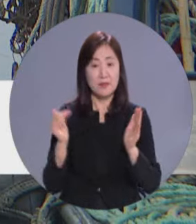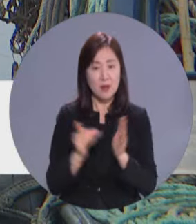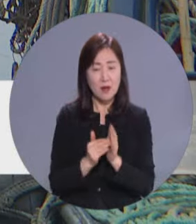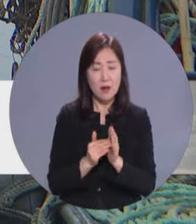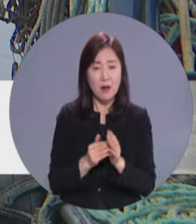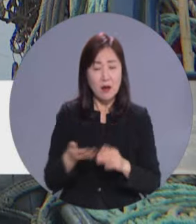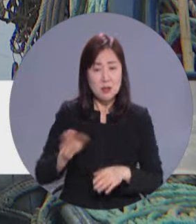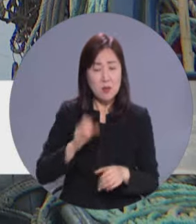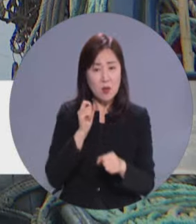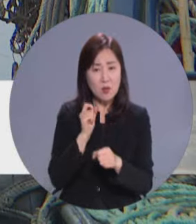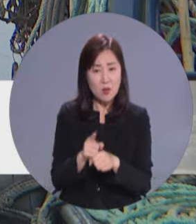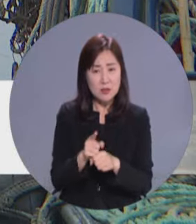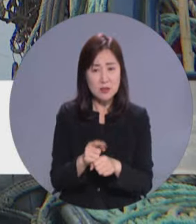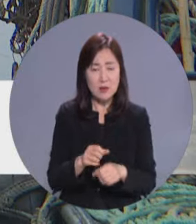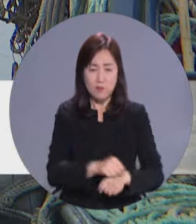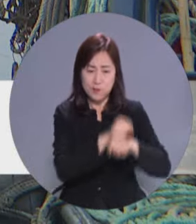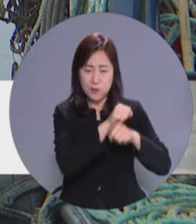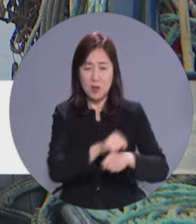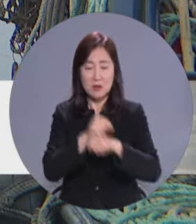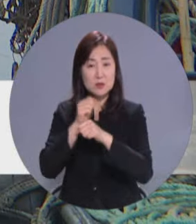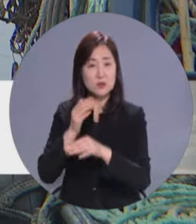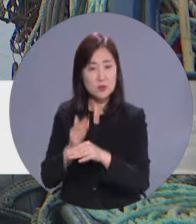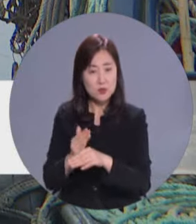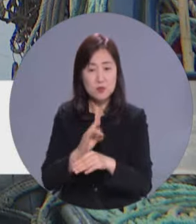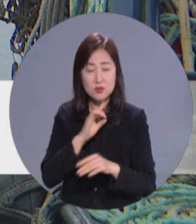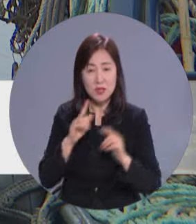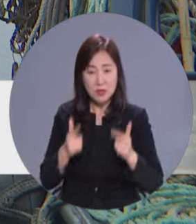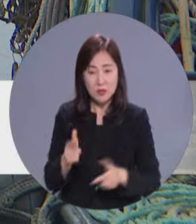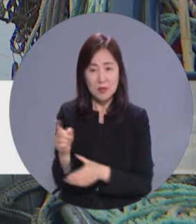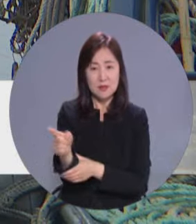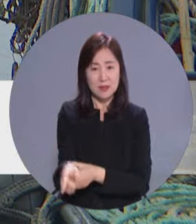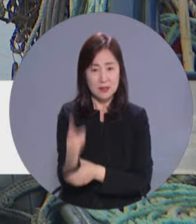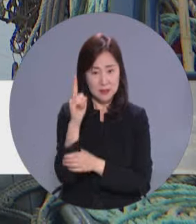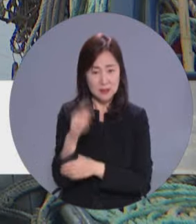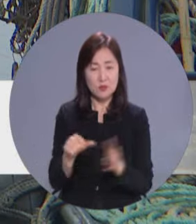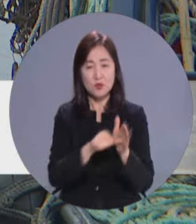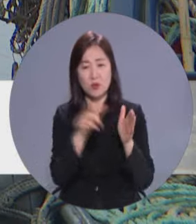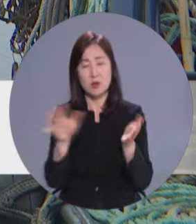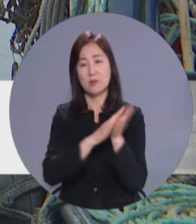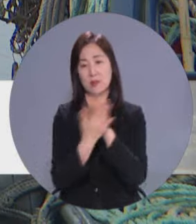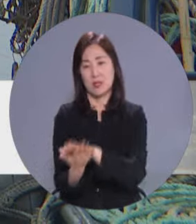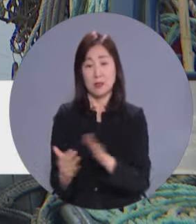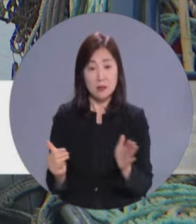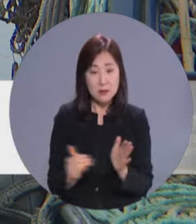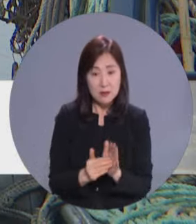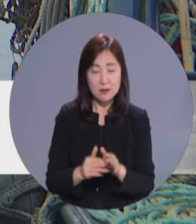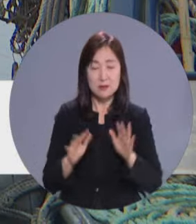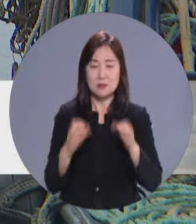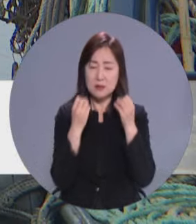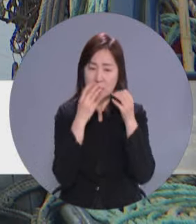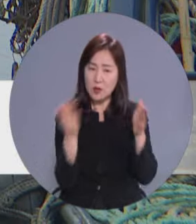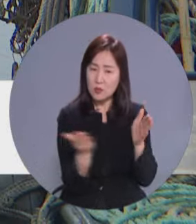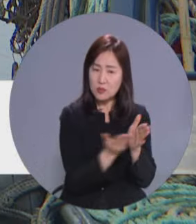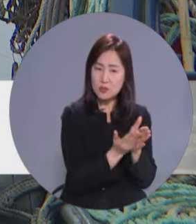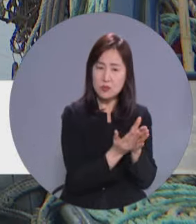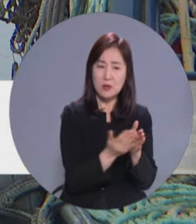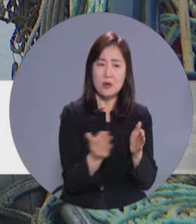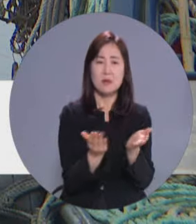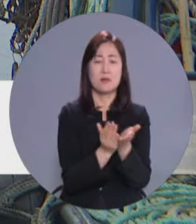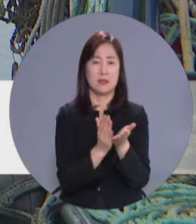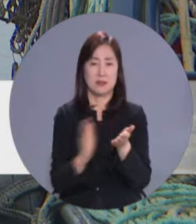벌써부터 각종 야정이 쌓이는가 하면 낚시객들의 명소로 변해버리는 등 신설 부두라이드